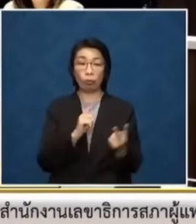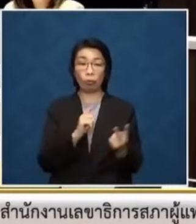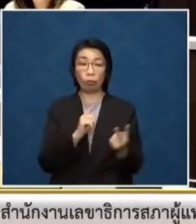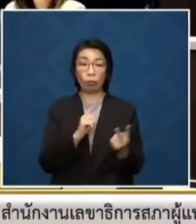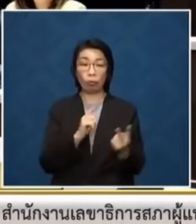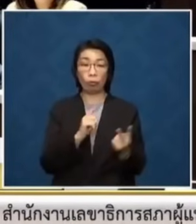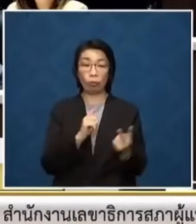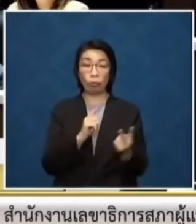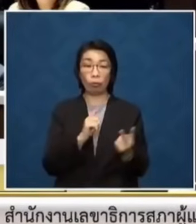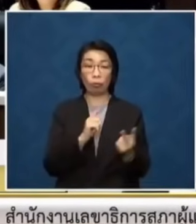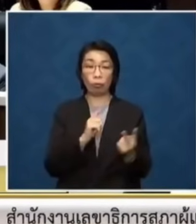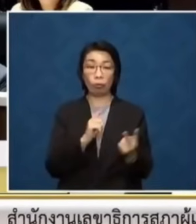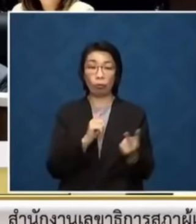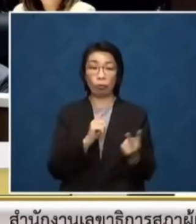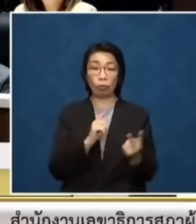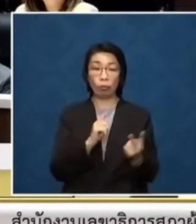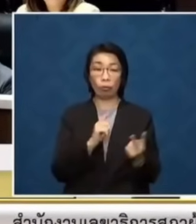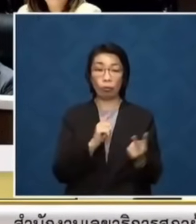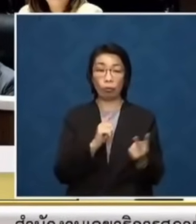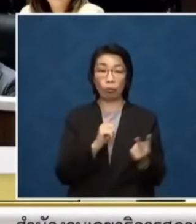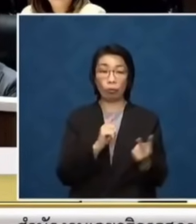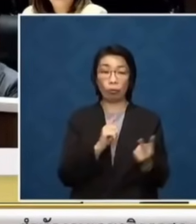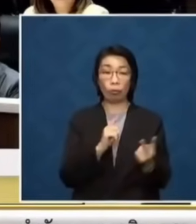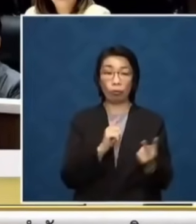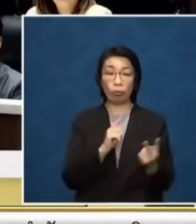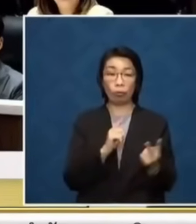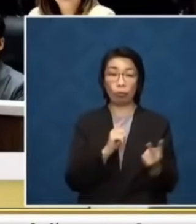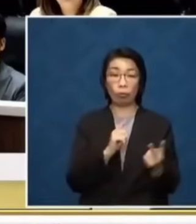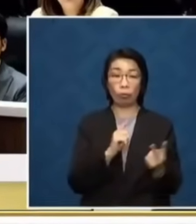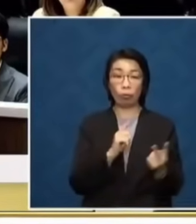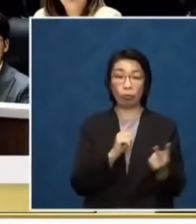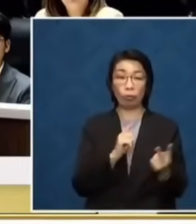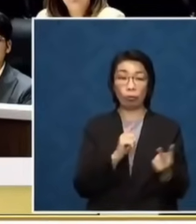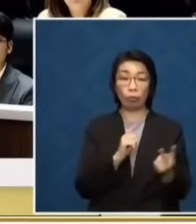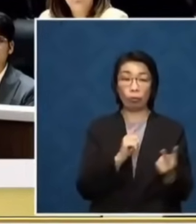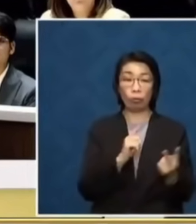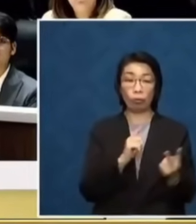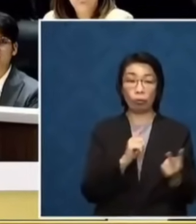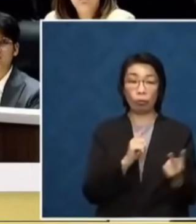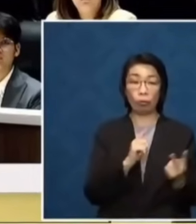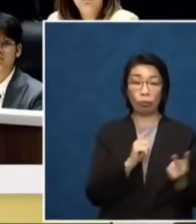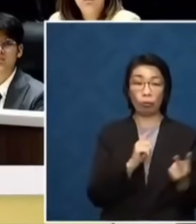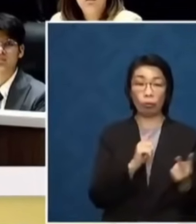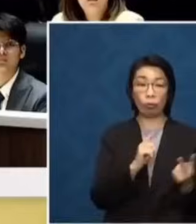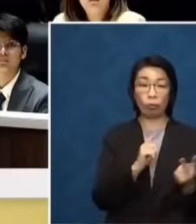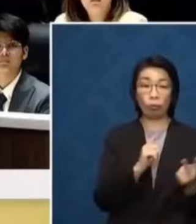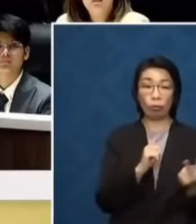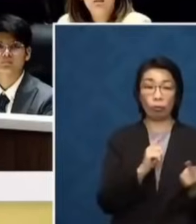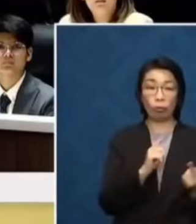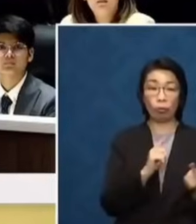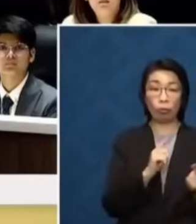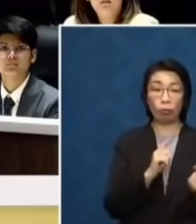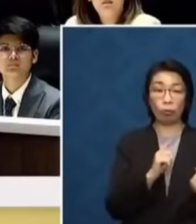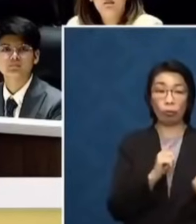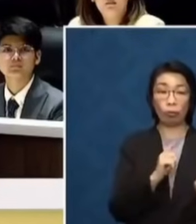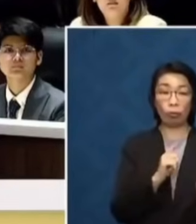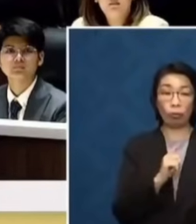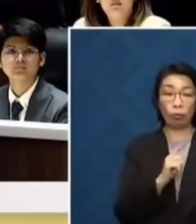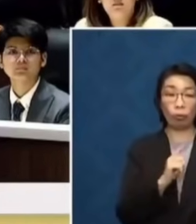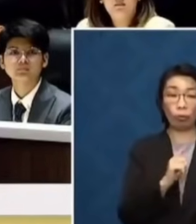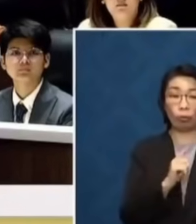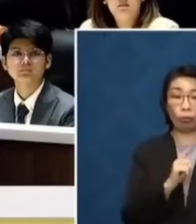เดือดทีเดียวนะครับนานๆจะเห็นชัยธวัฒน์ตุลาธนเป็นได้ขนาดนี้เศรษฐา